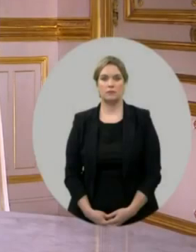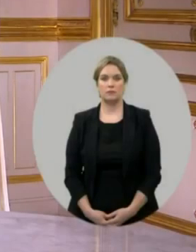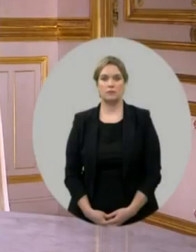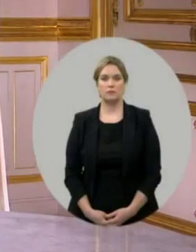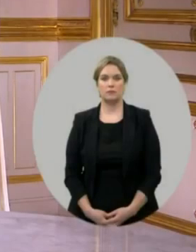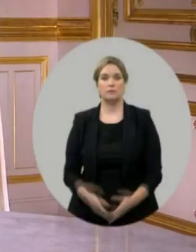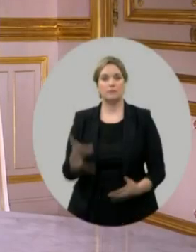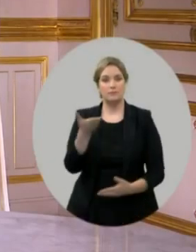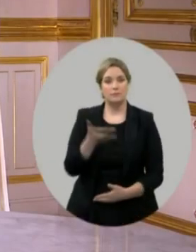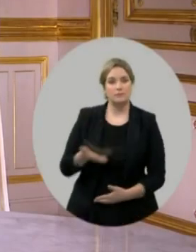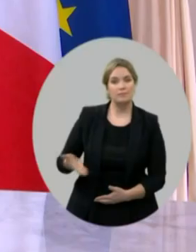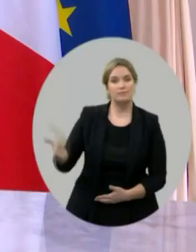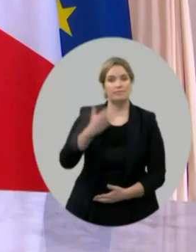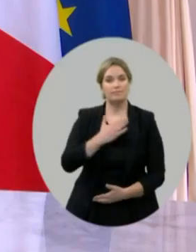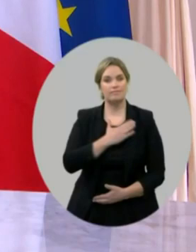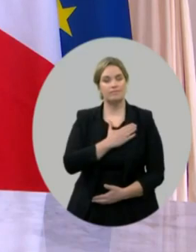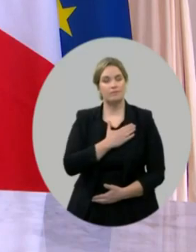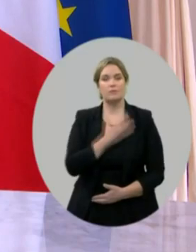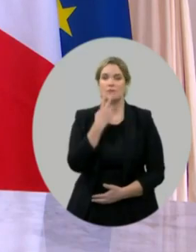Mes chers compatriotes,